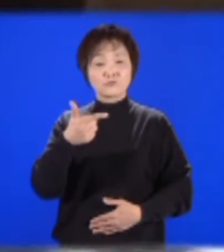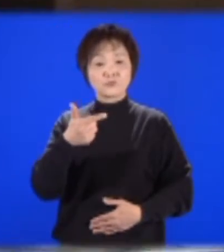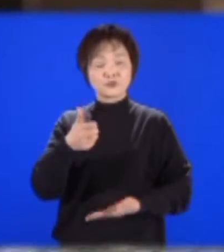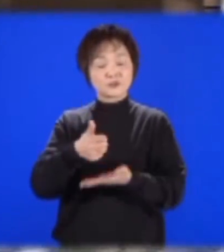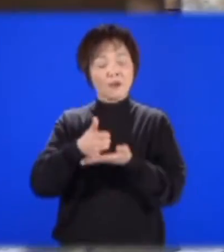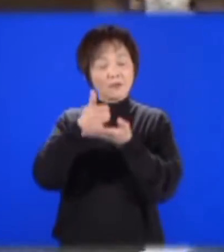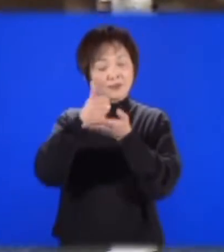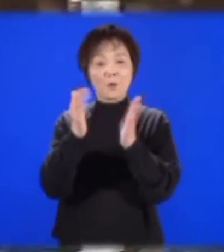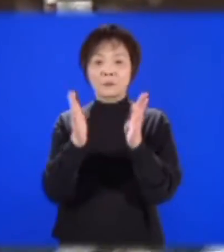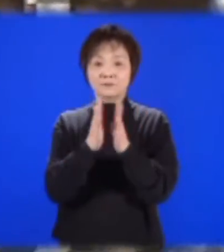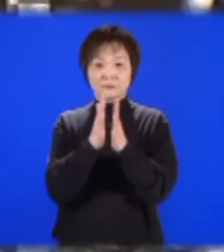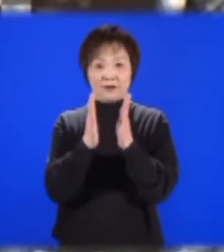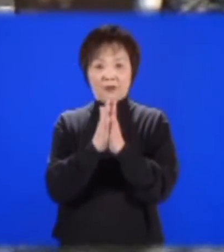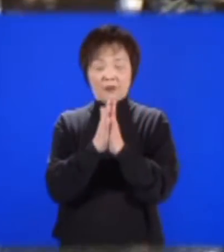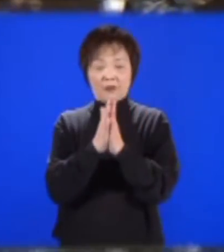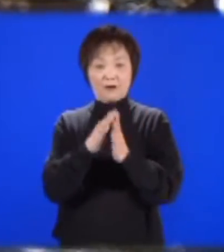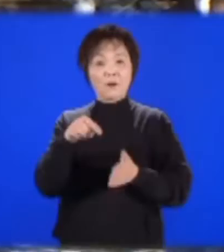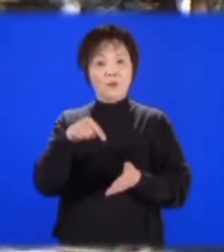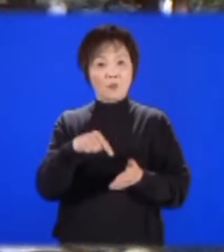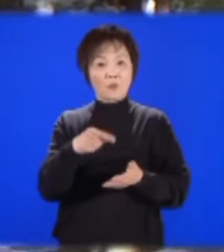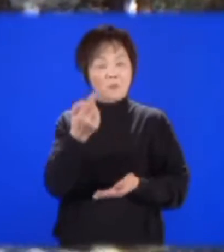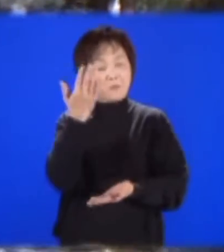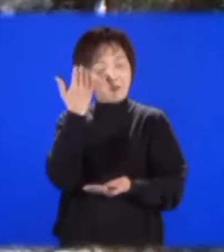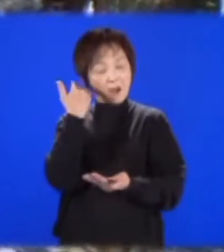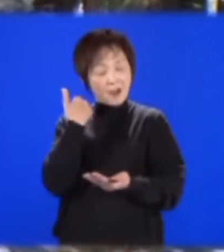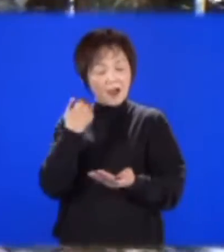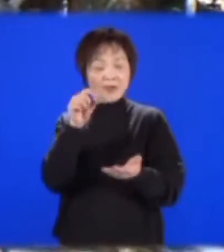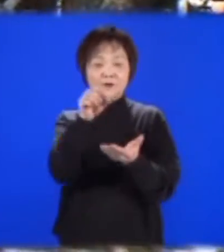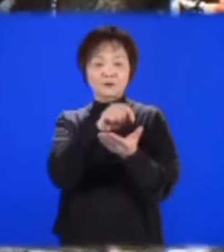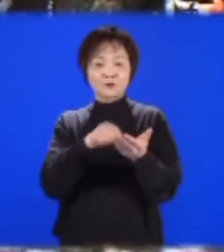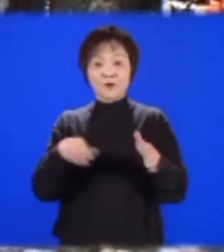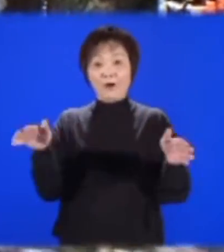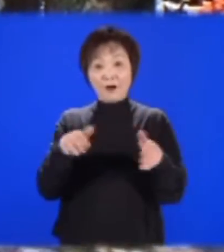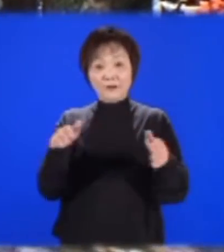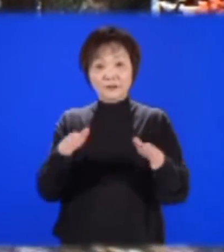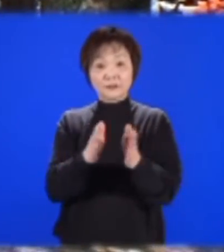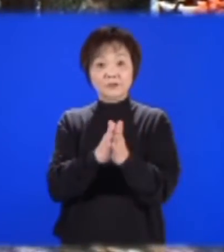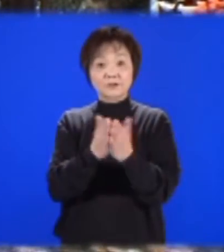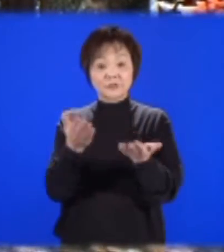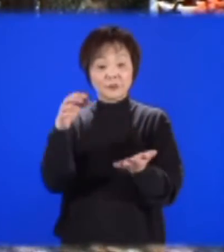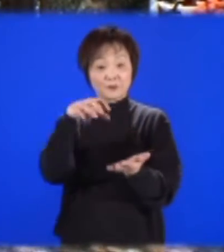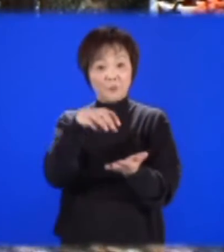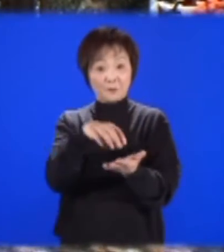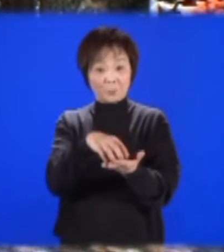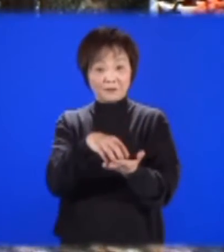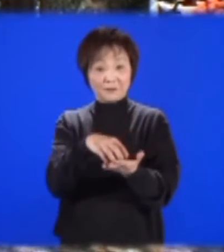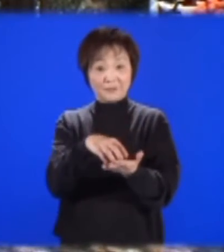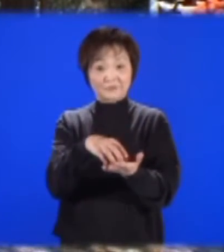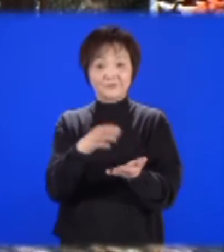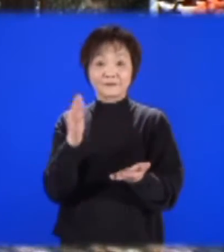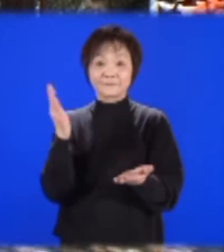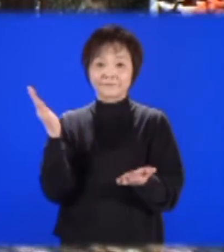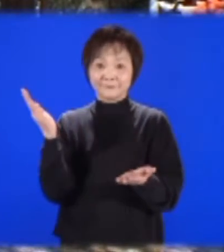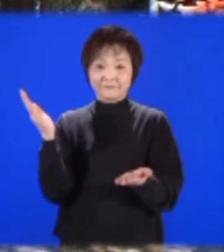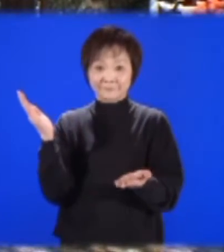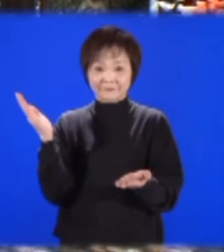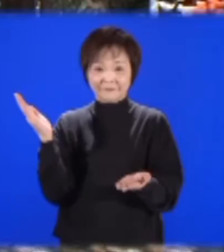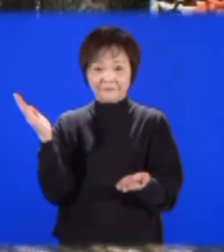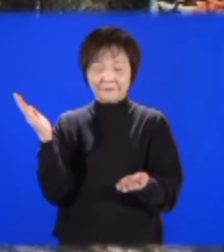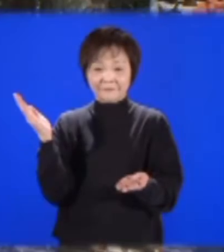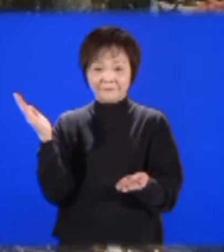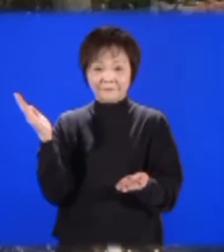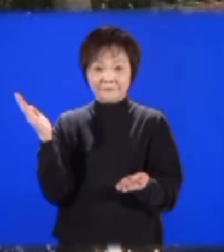皇社、ここは万葉集に歌われた芋に濃い阿賀の松原見渡せ